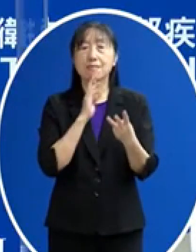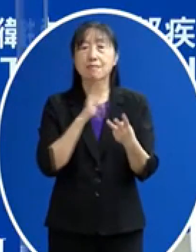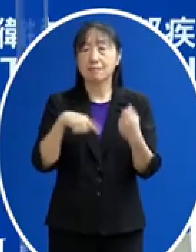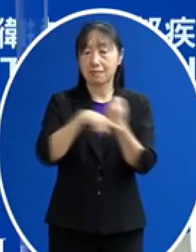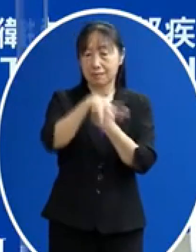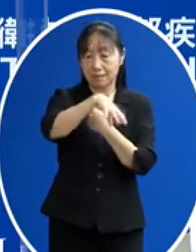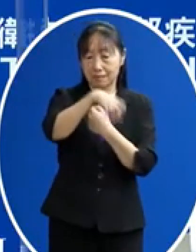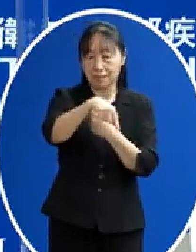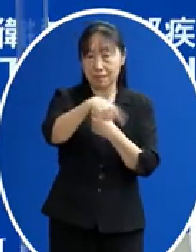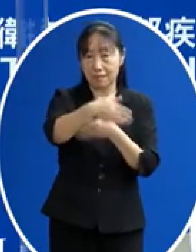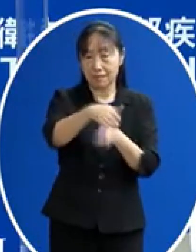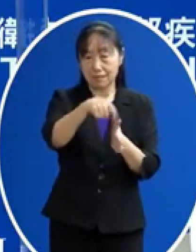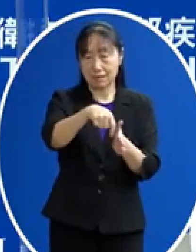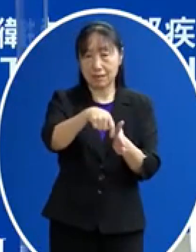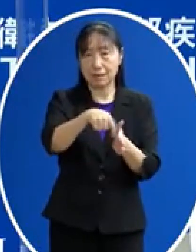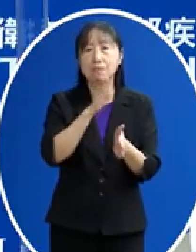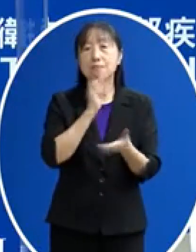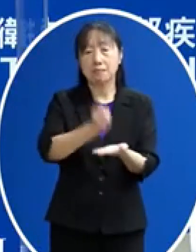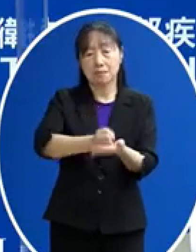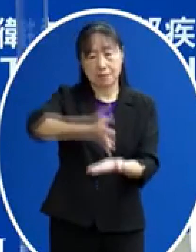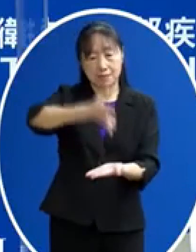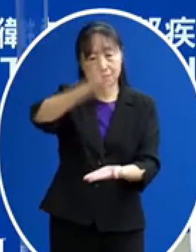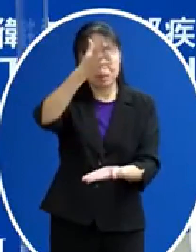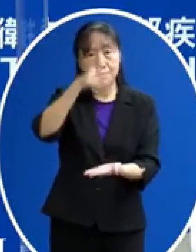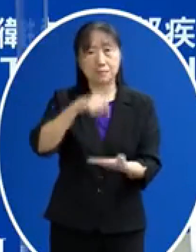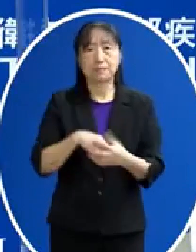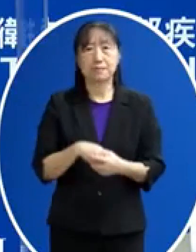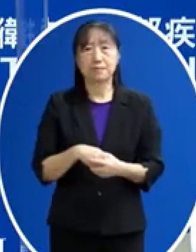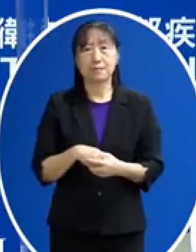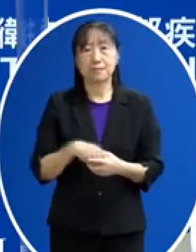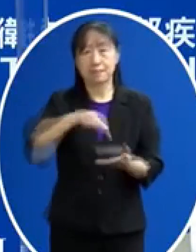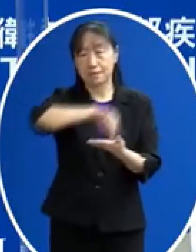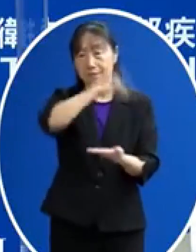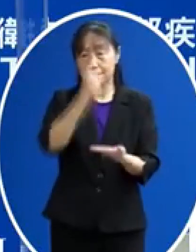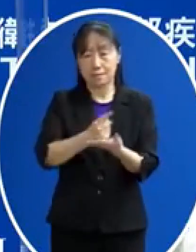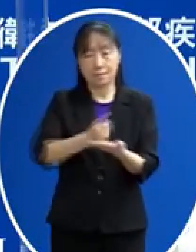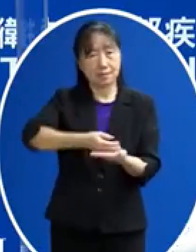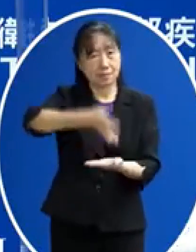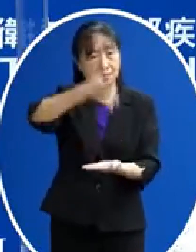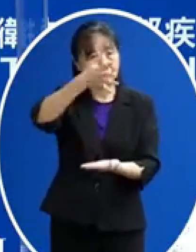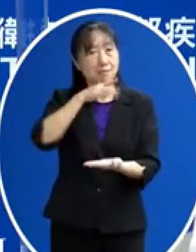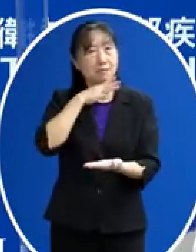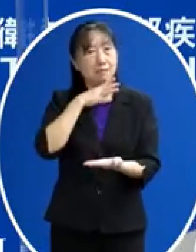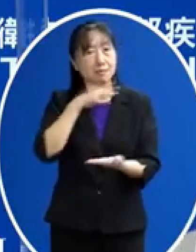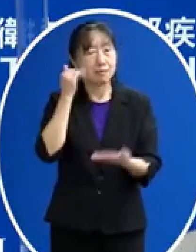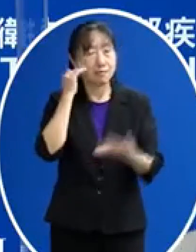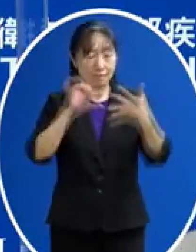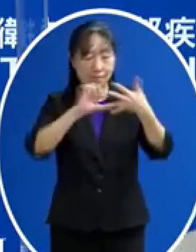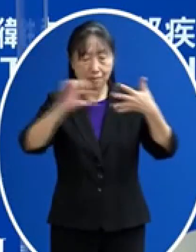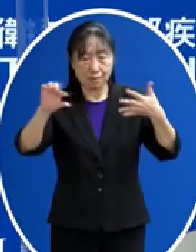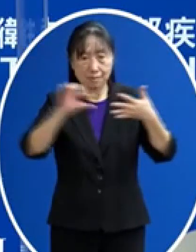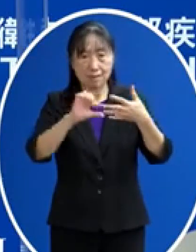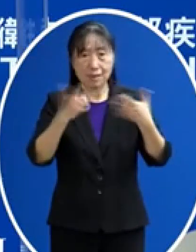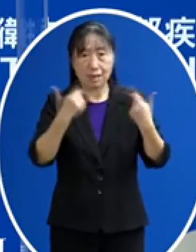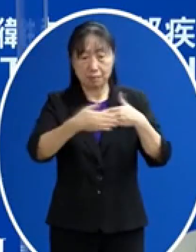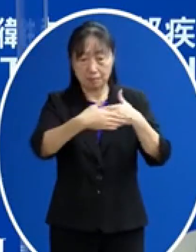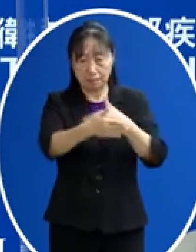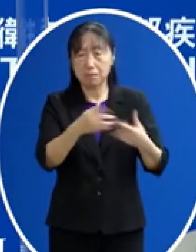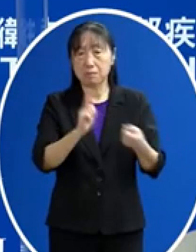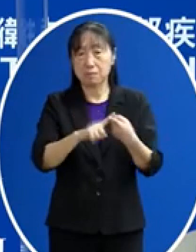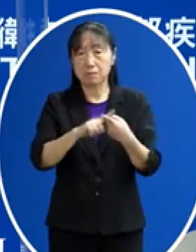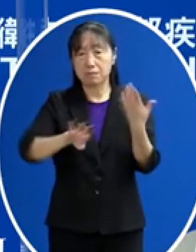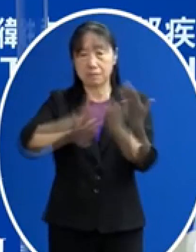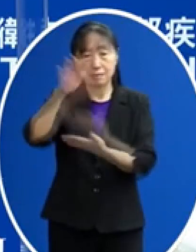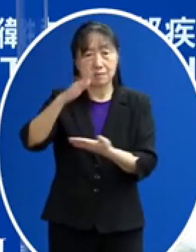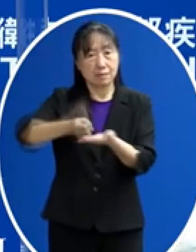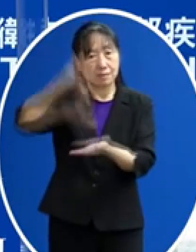室这个实验室它是一栋楼，那全栋除了一同层的人隔离之外，那全